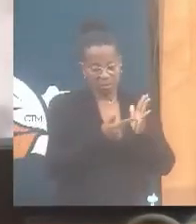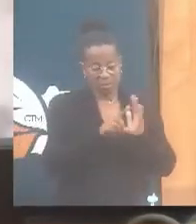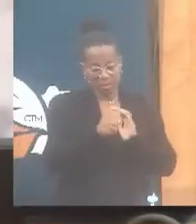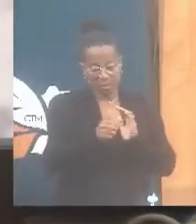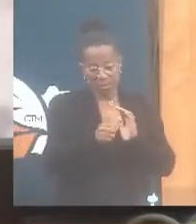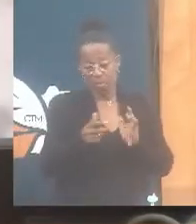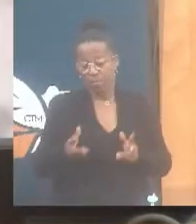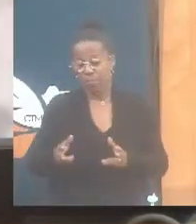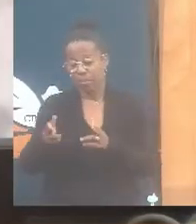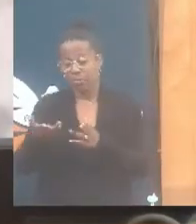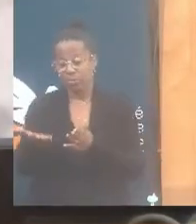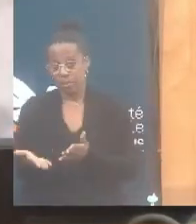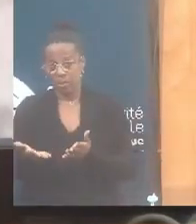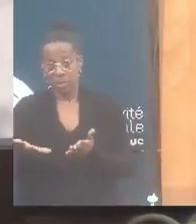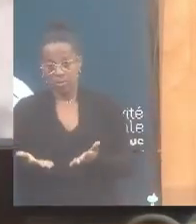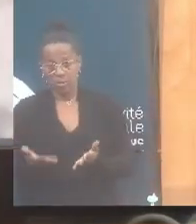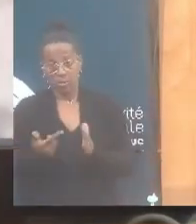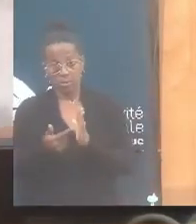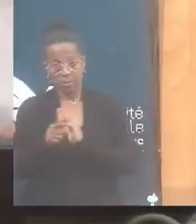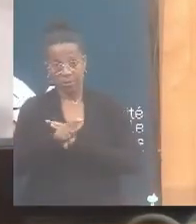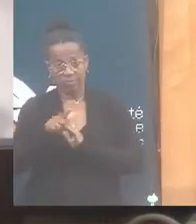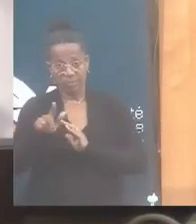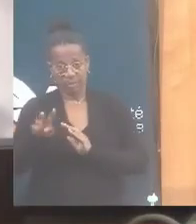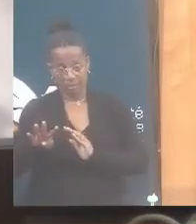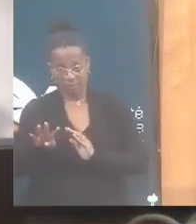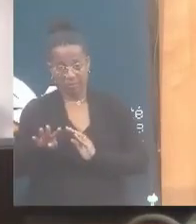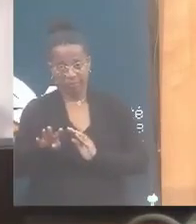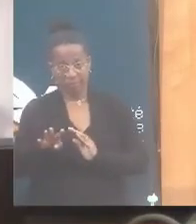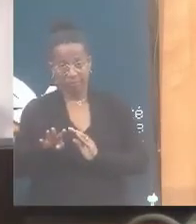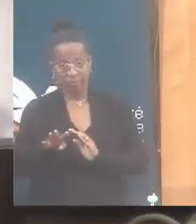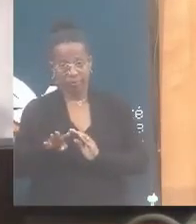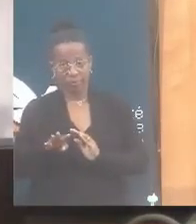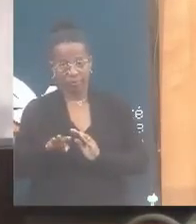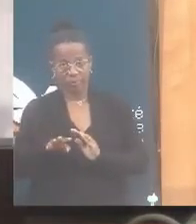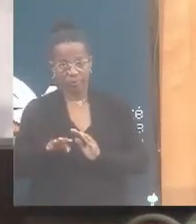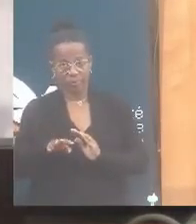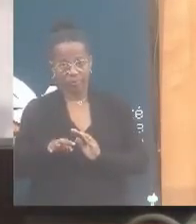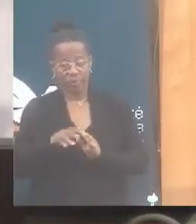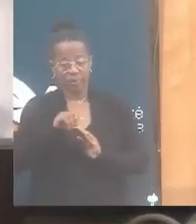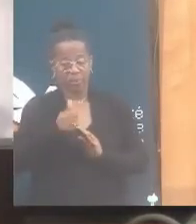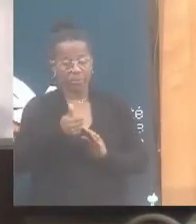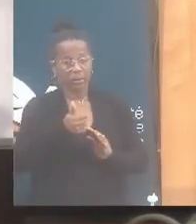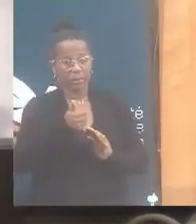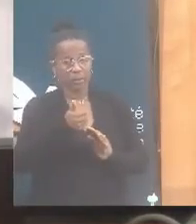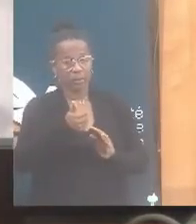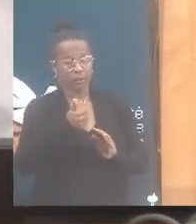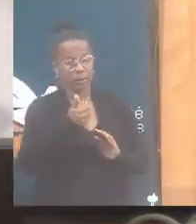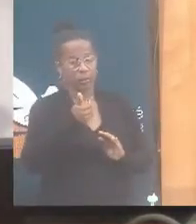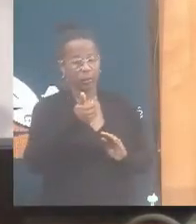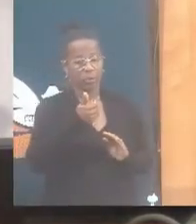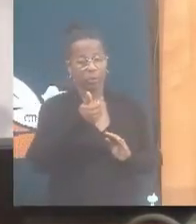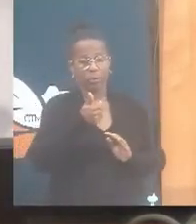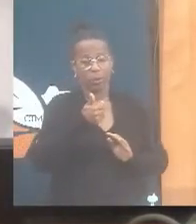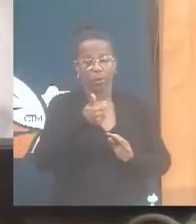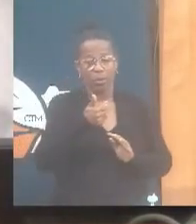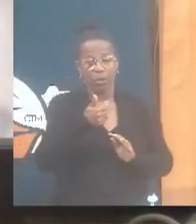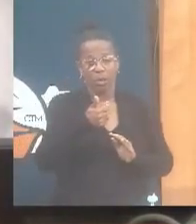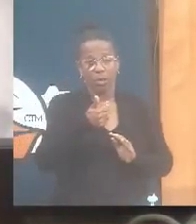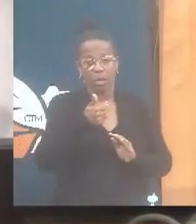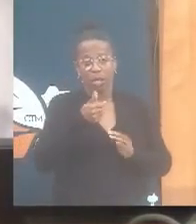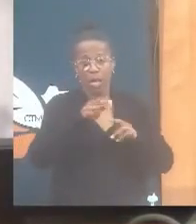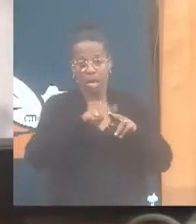la période où nous sommes en 2024, eh bien, c'est pratiquement un tiers, qu'il ne reste plus qu'un